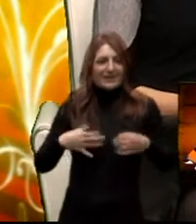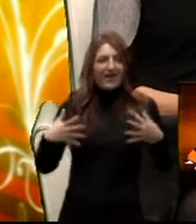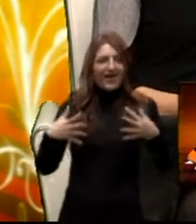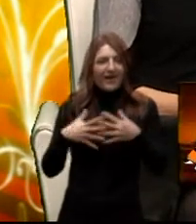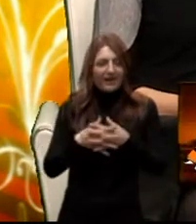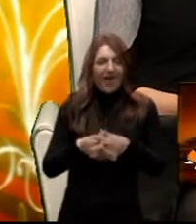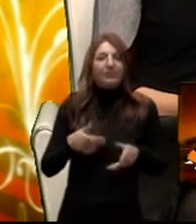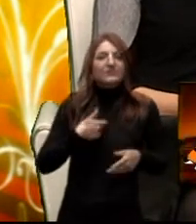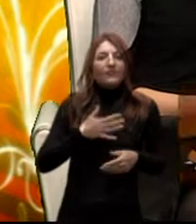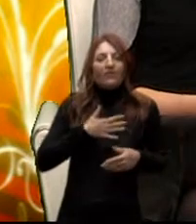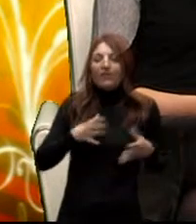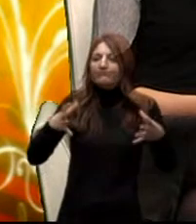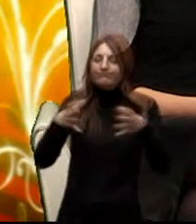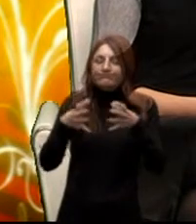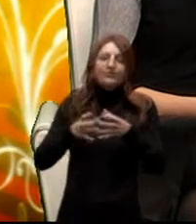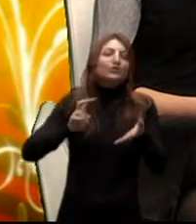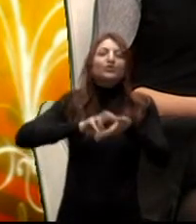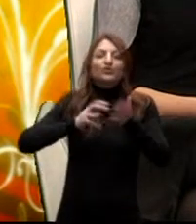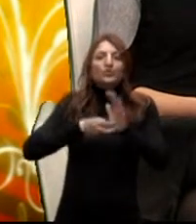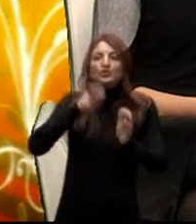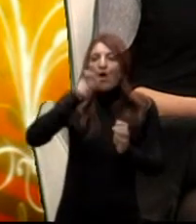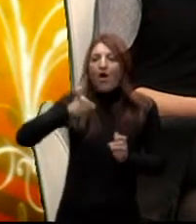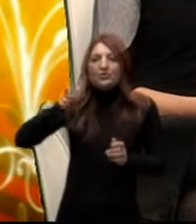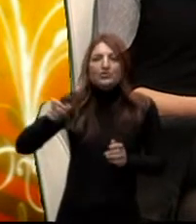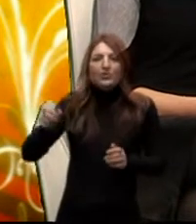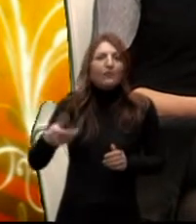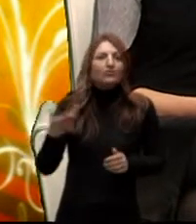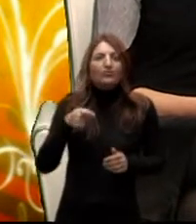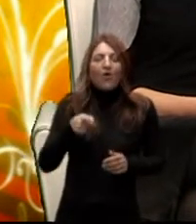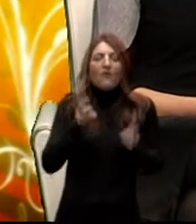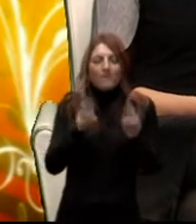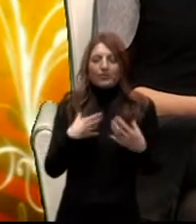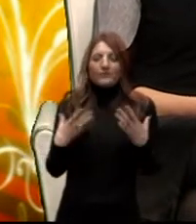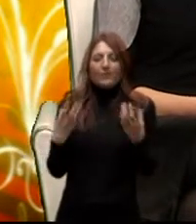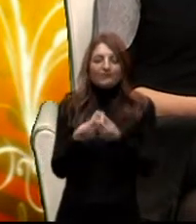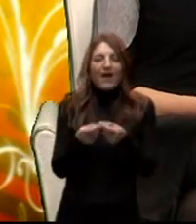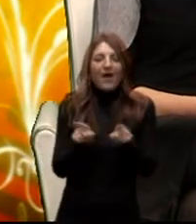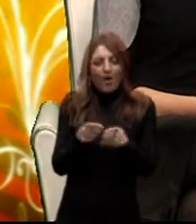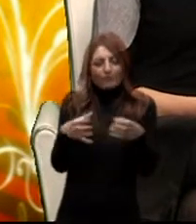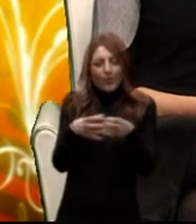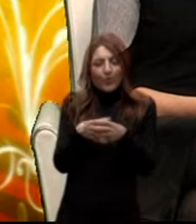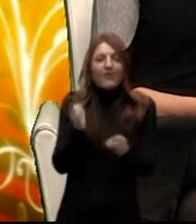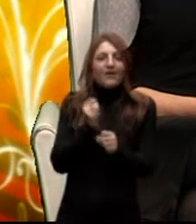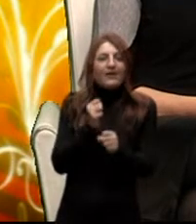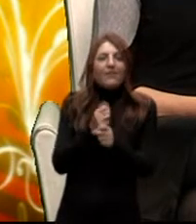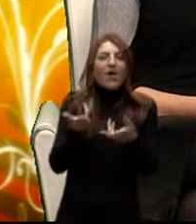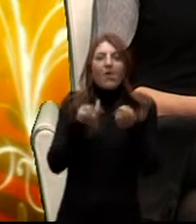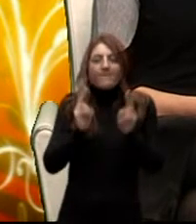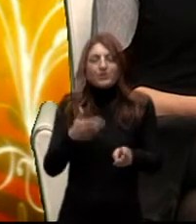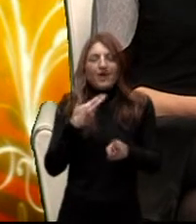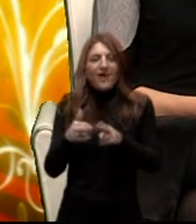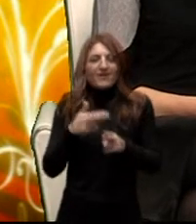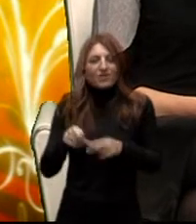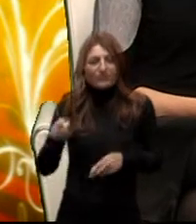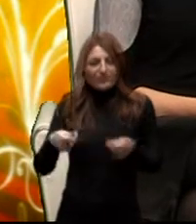okupiti zapravo stručnjake koji se bave, da vidimo što u timu možemo, jedan timski rad, kako rješavati